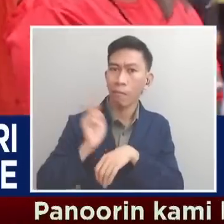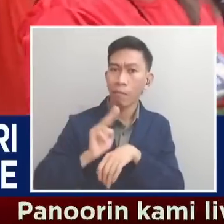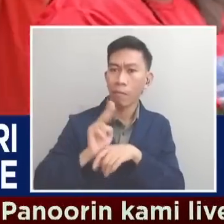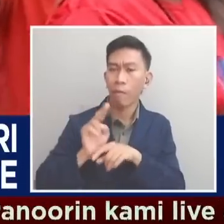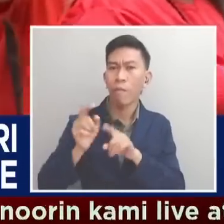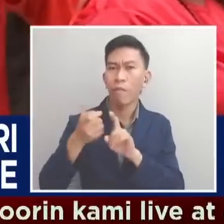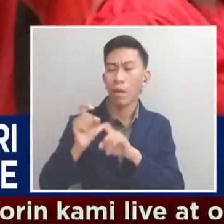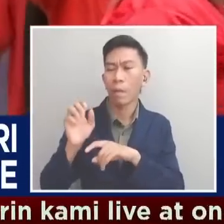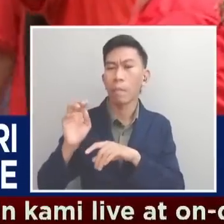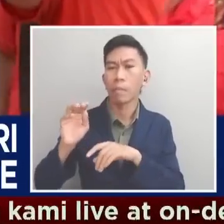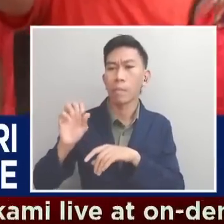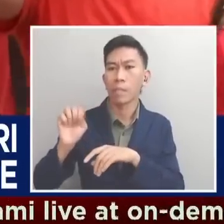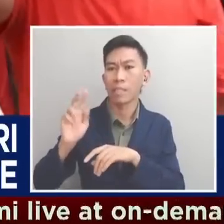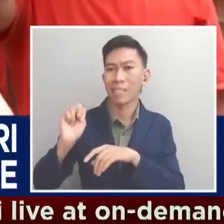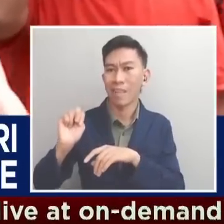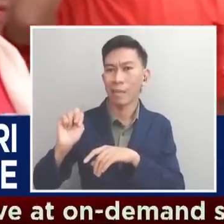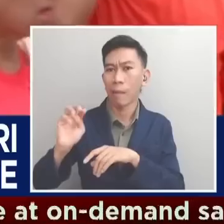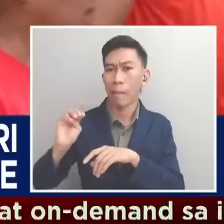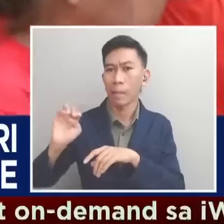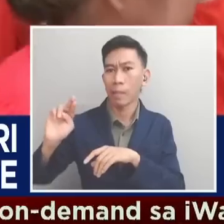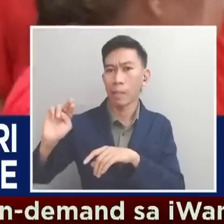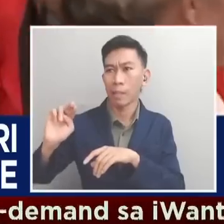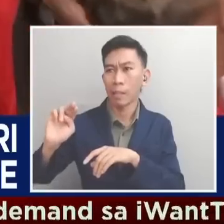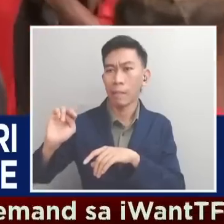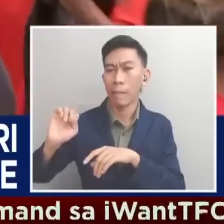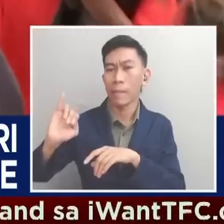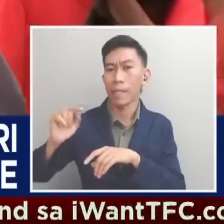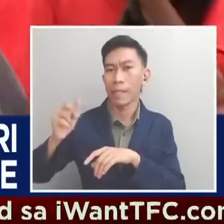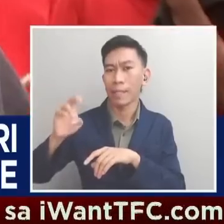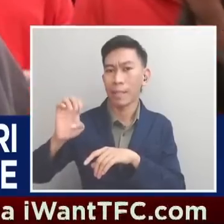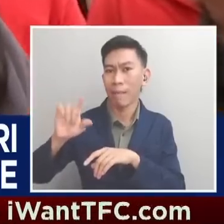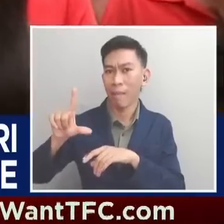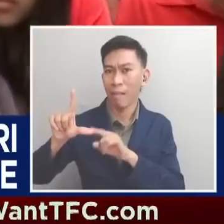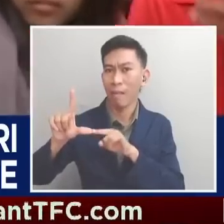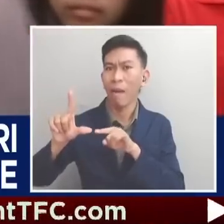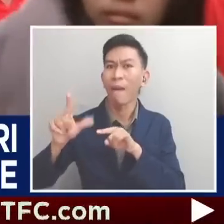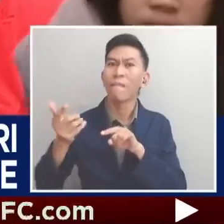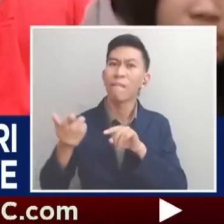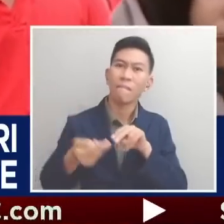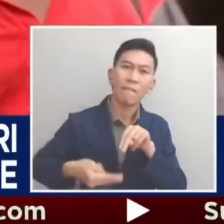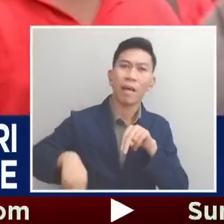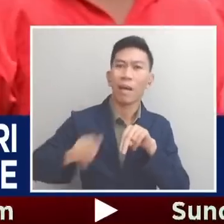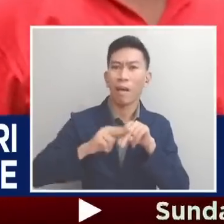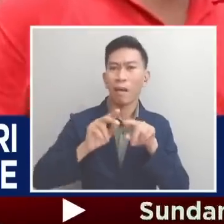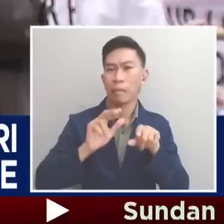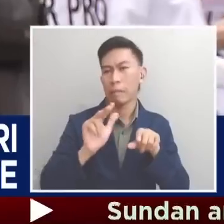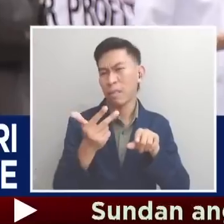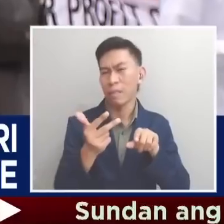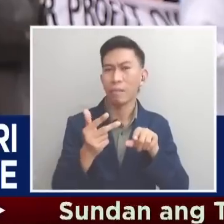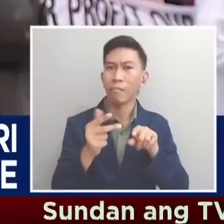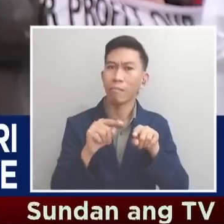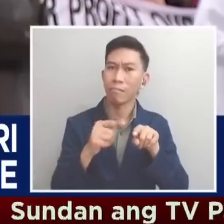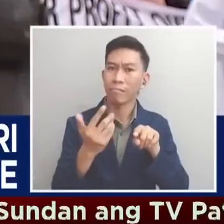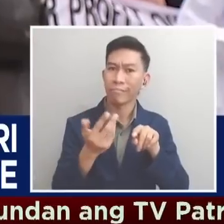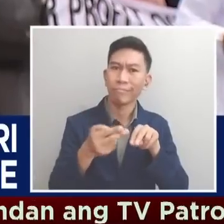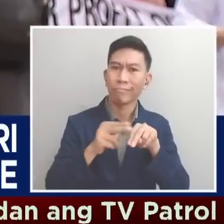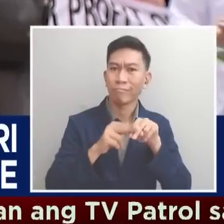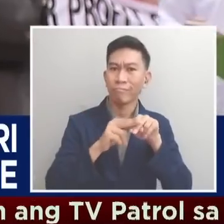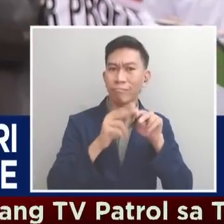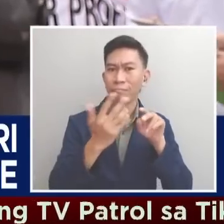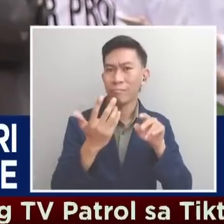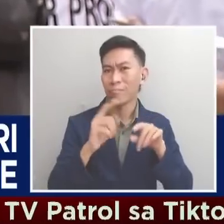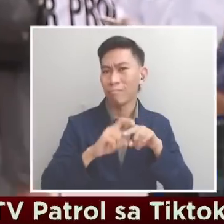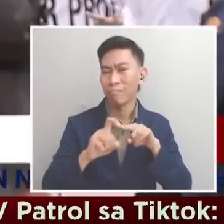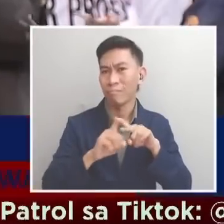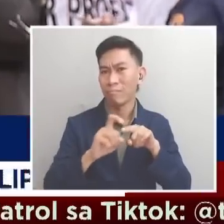Corporation, magtataas ng 2 piso hanggang 3 piso yung presyo ng generation charge sa ating kuryente. Magnegosyo sila